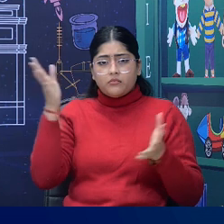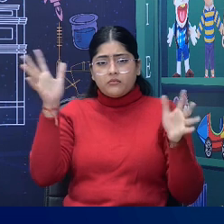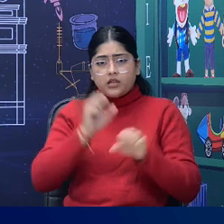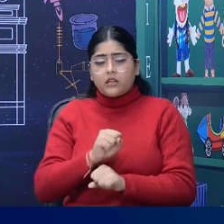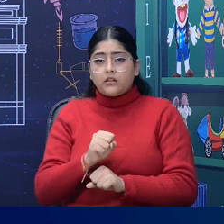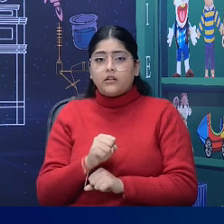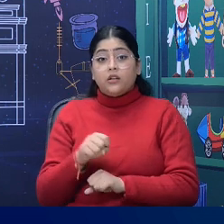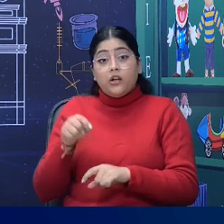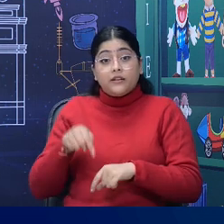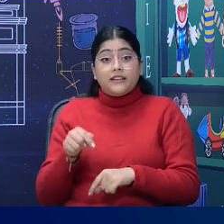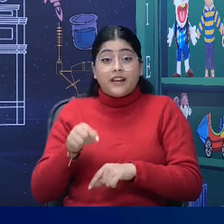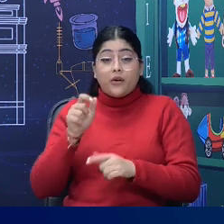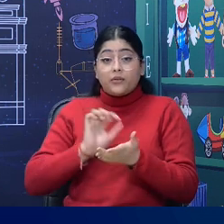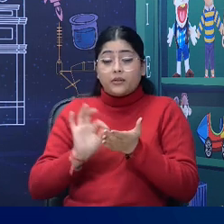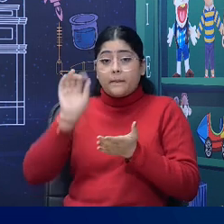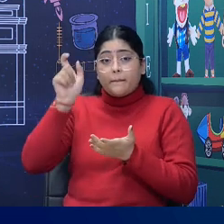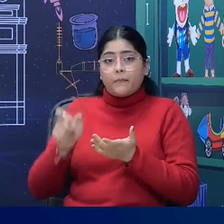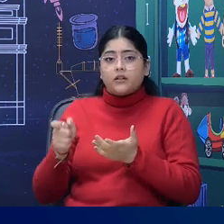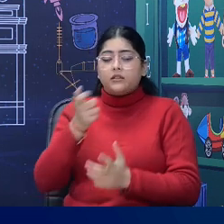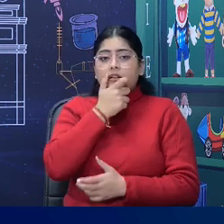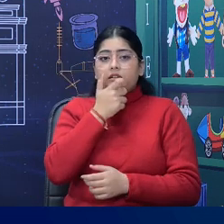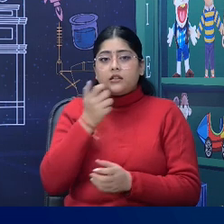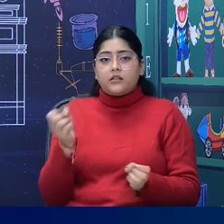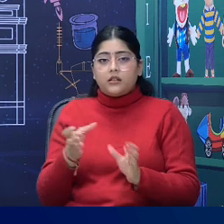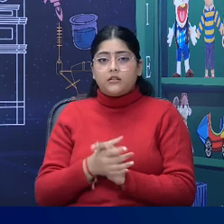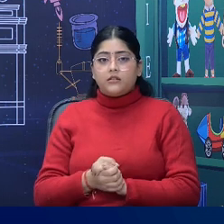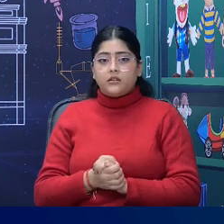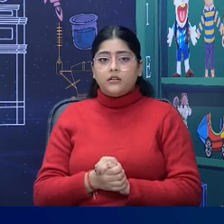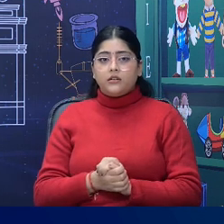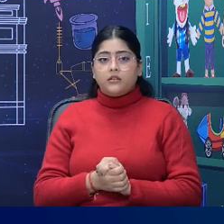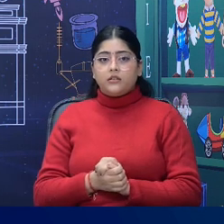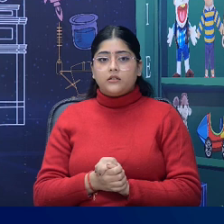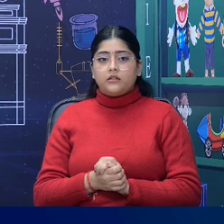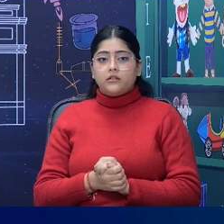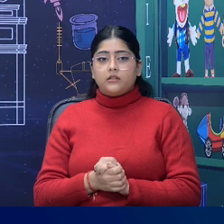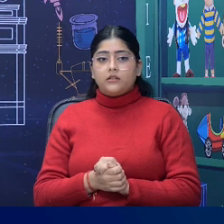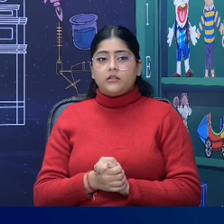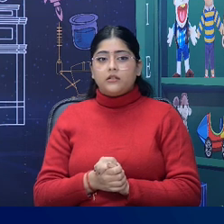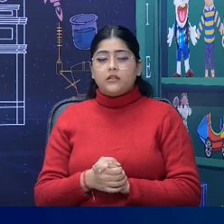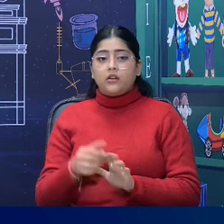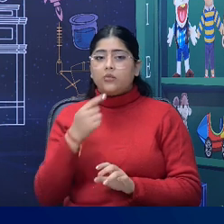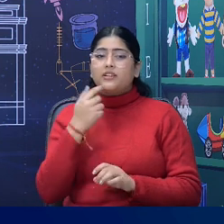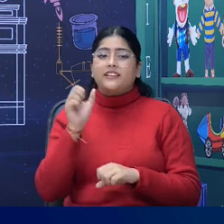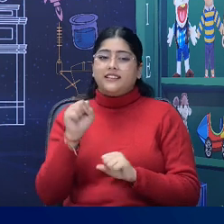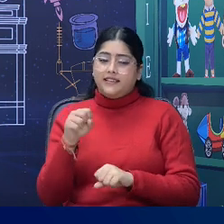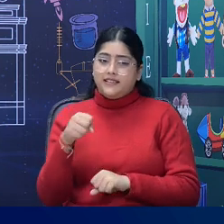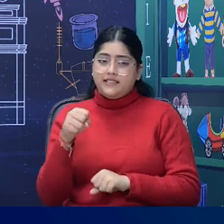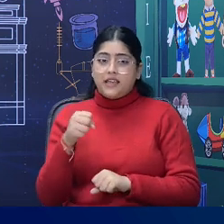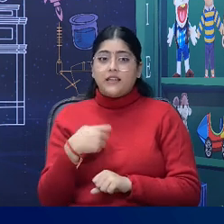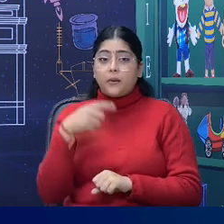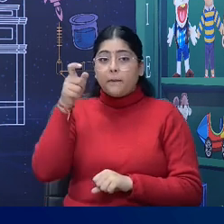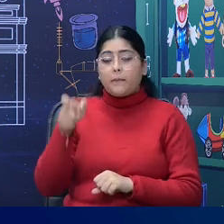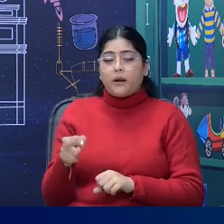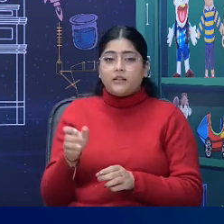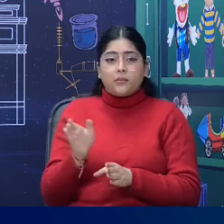मैम आपको क्या लगता है जी क्योंकि उसे क क ना कहीं ये जो शब्द है उसके अपने मुंह से भी सुने सुनाए लग रहे होंगे क्योंकि जब वो टॉर्च बेचता है तब वह भी